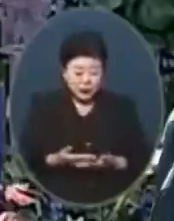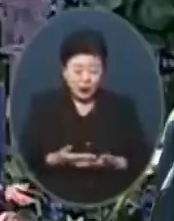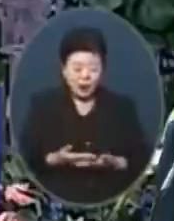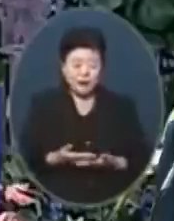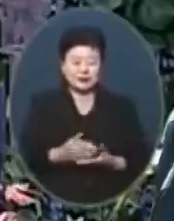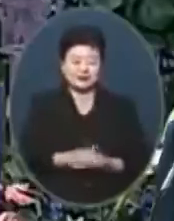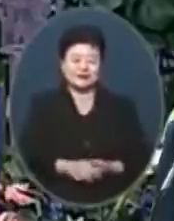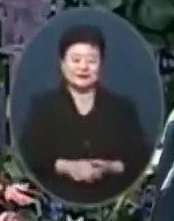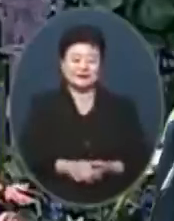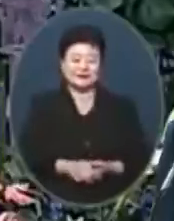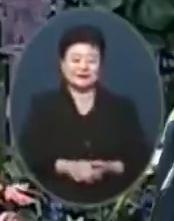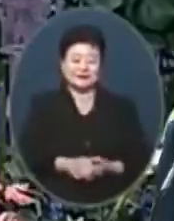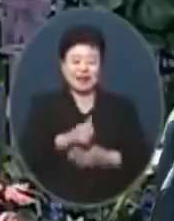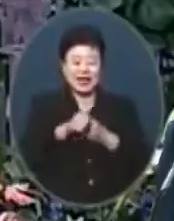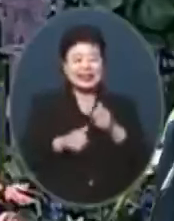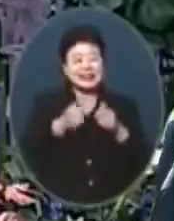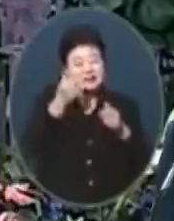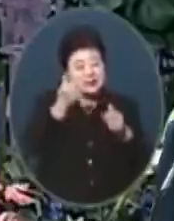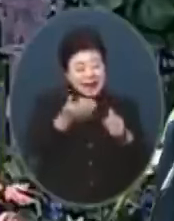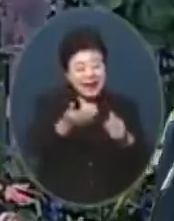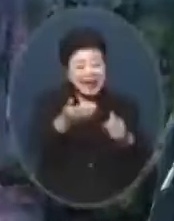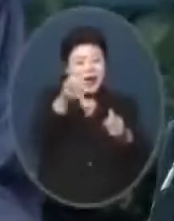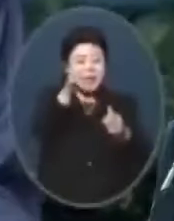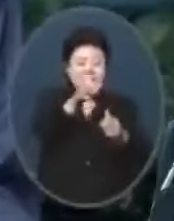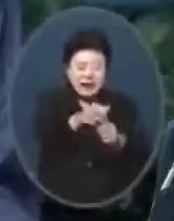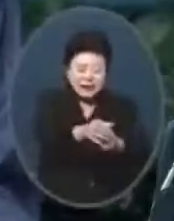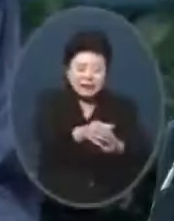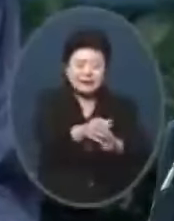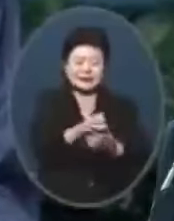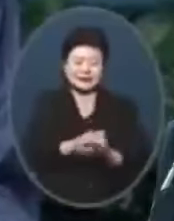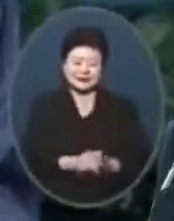돌보심이라. 하나님께 맡기면